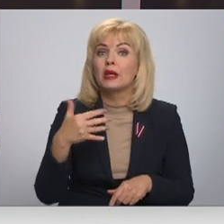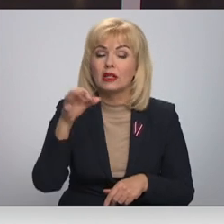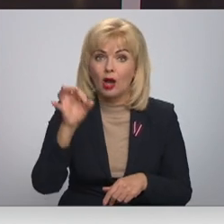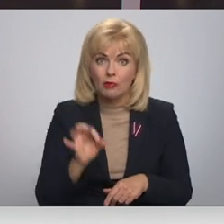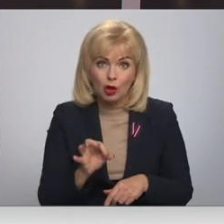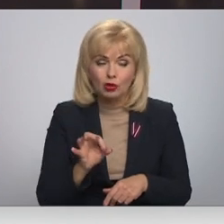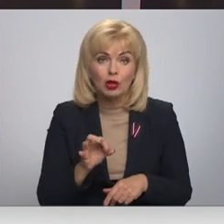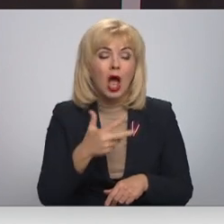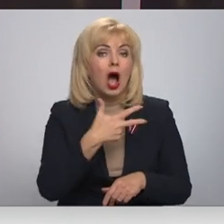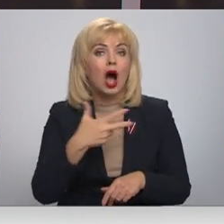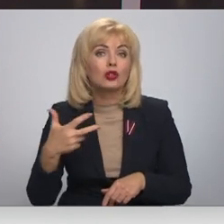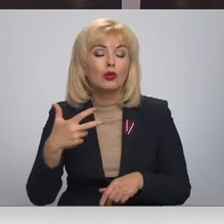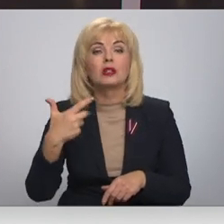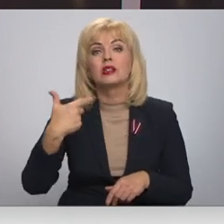jeb